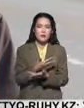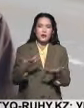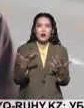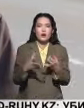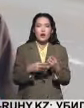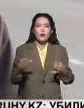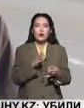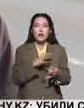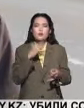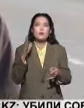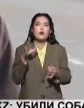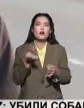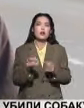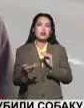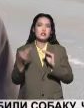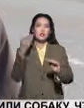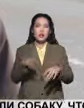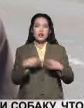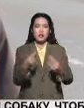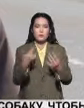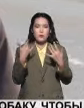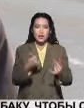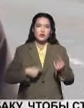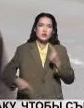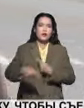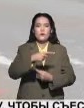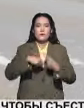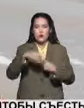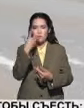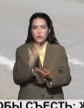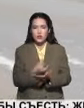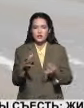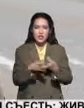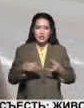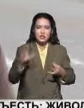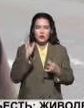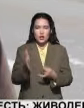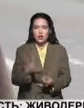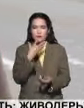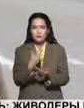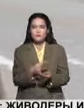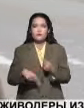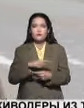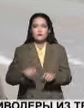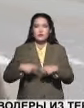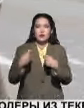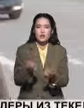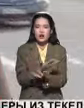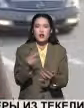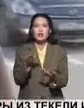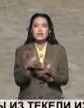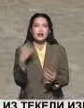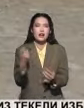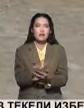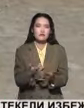еще несколько десятков лет назад. Теперь мы возвращаем их на баланс области. Эти земли будут предоставляться предпринимателям для развития сельского